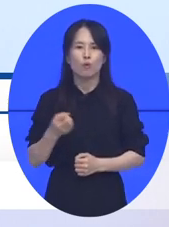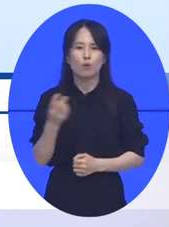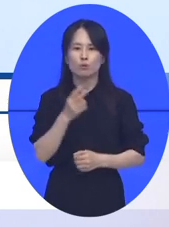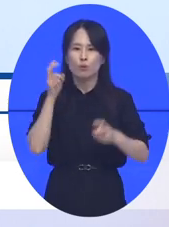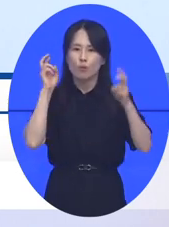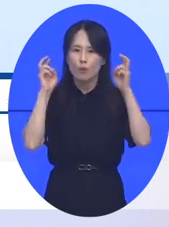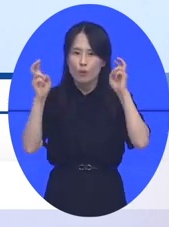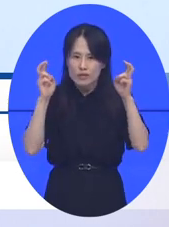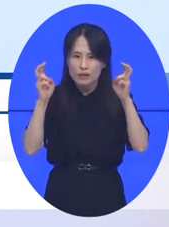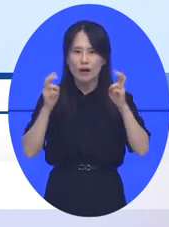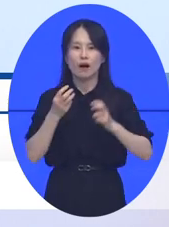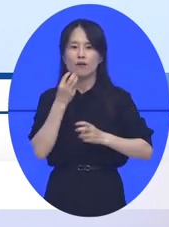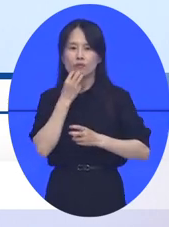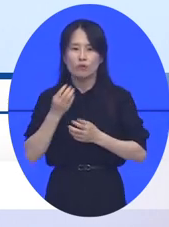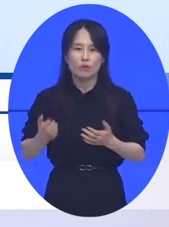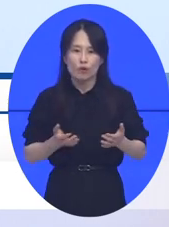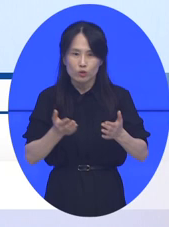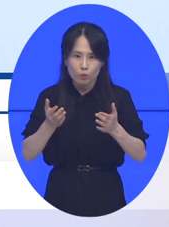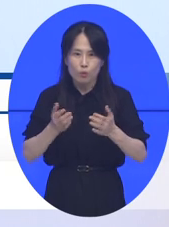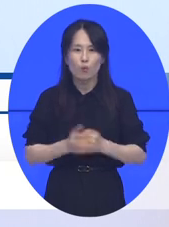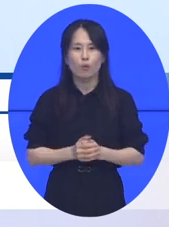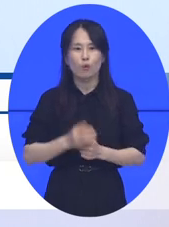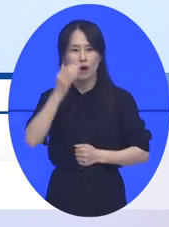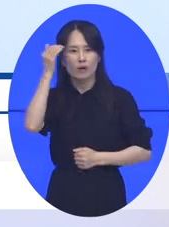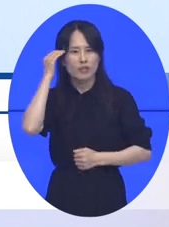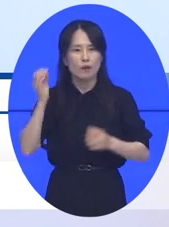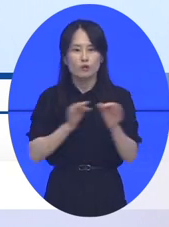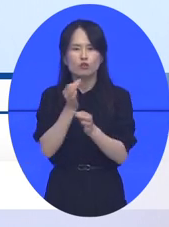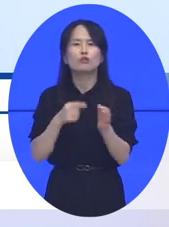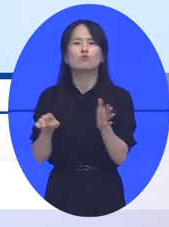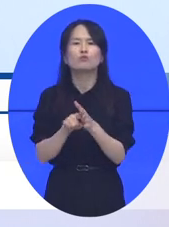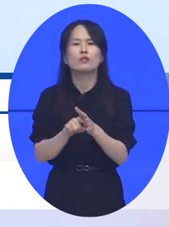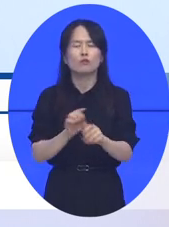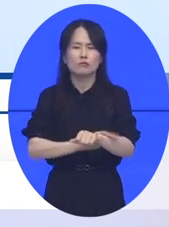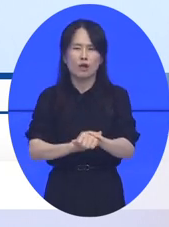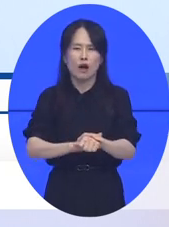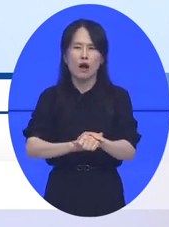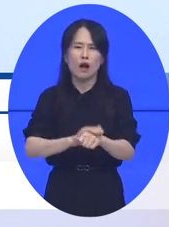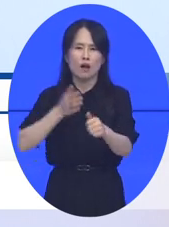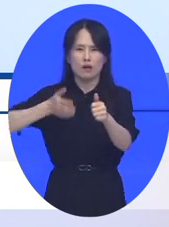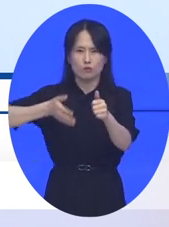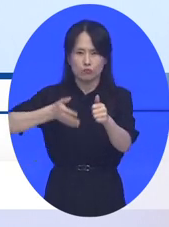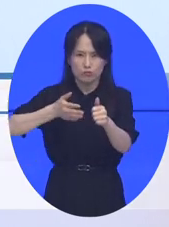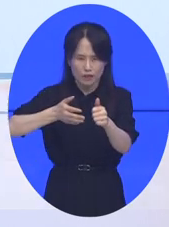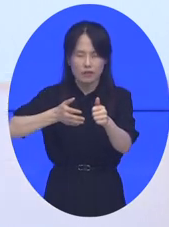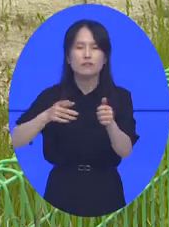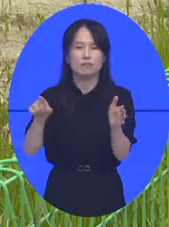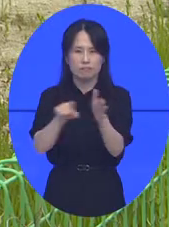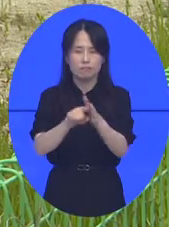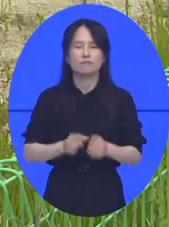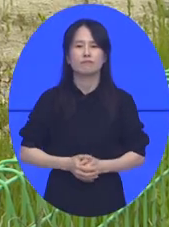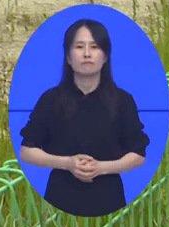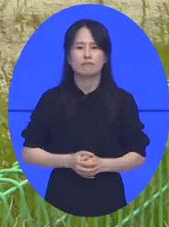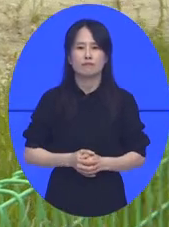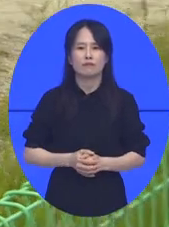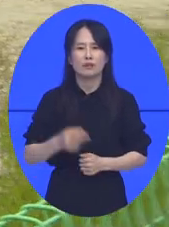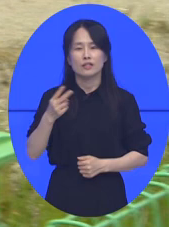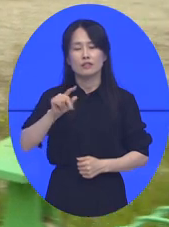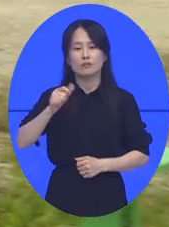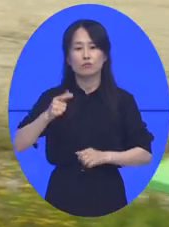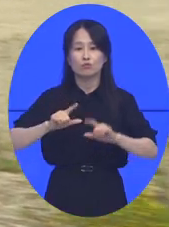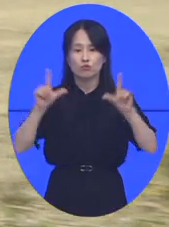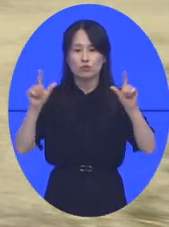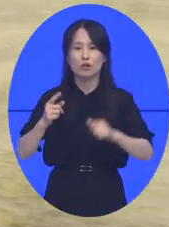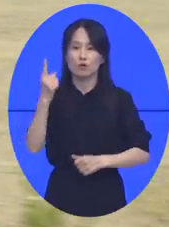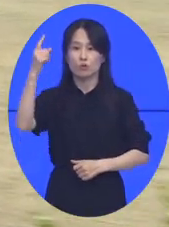스스로나 기업이나 또 경기도나 대한민국 경제를 위해서 아마 미끄럼이 되실 거로 제가 믿어의심치 않습니다. 오는